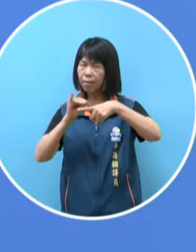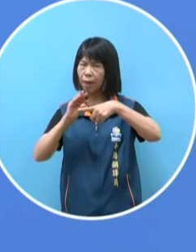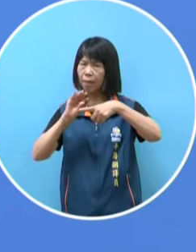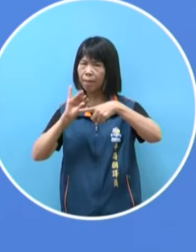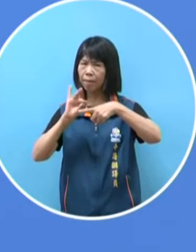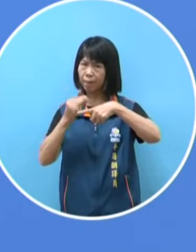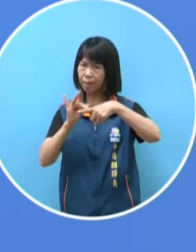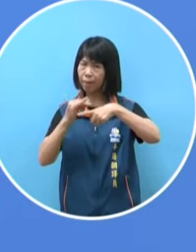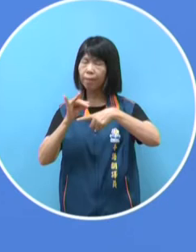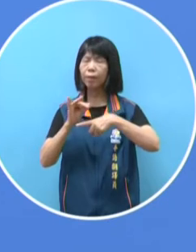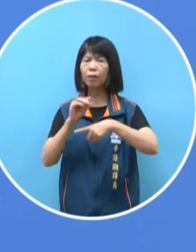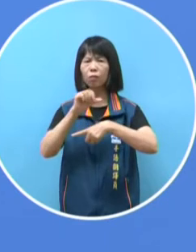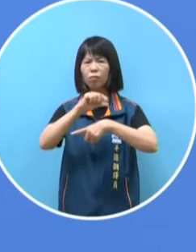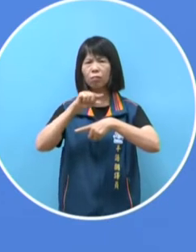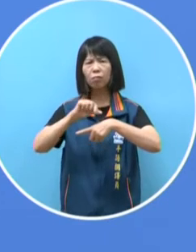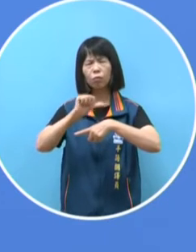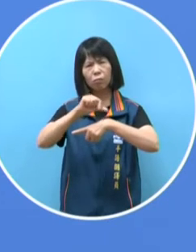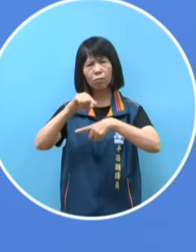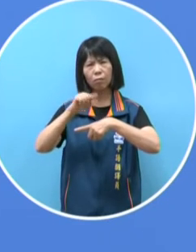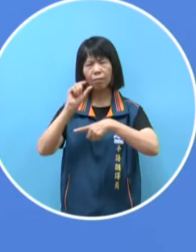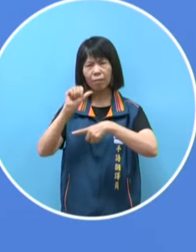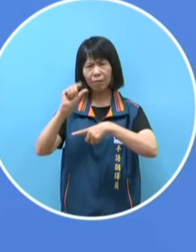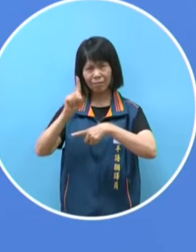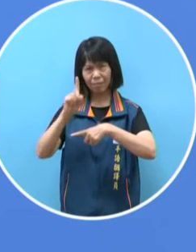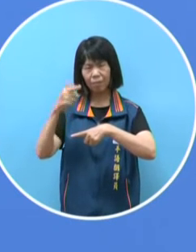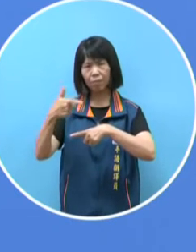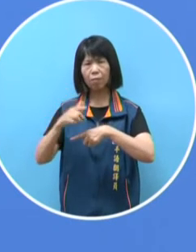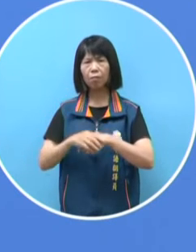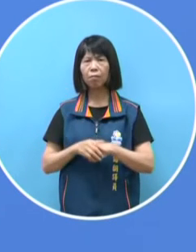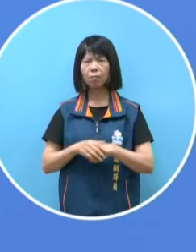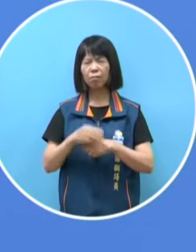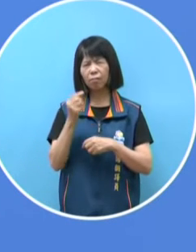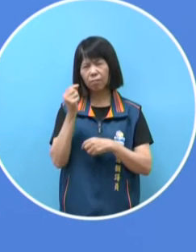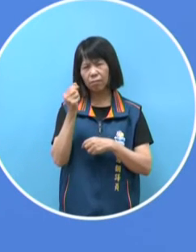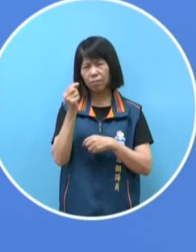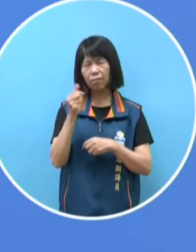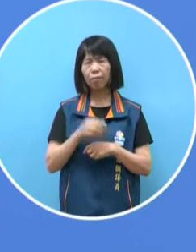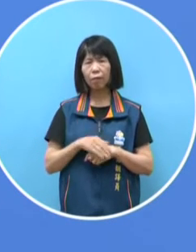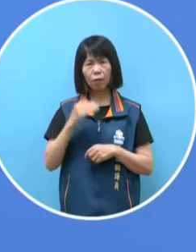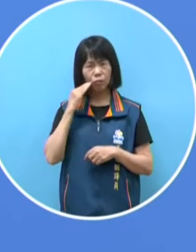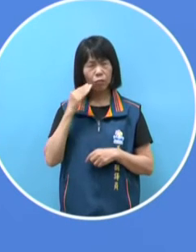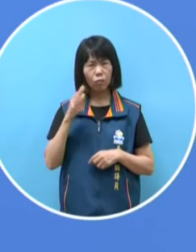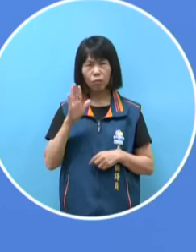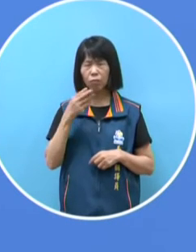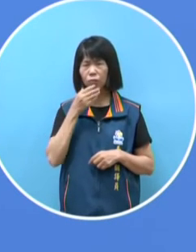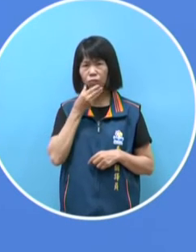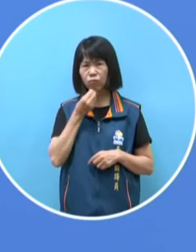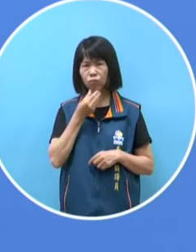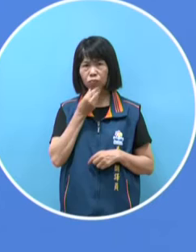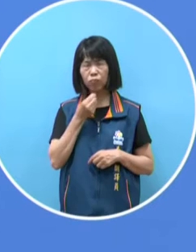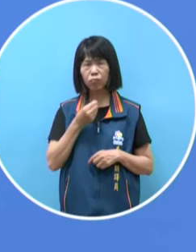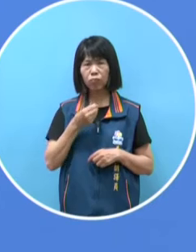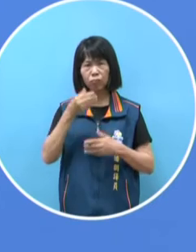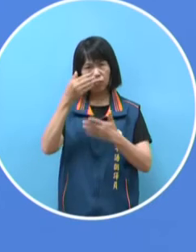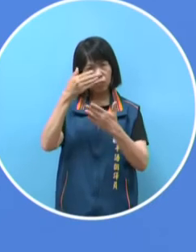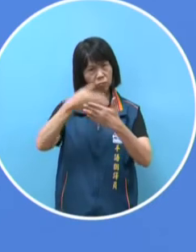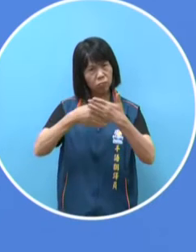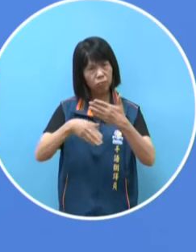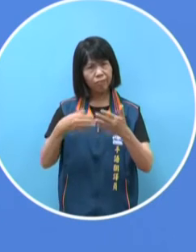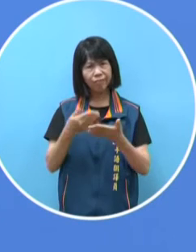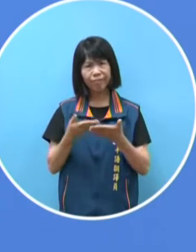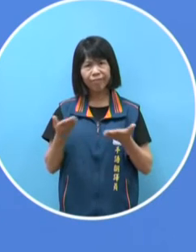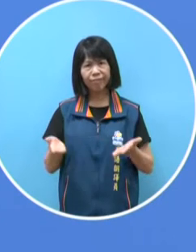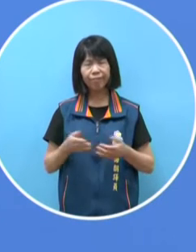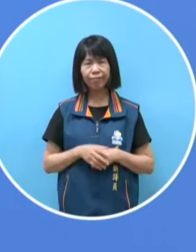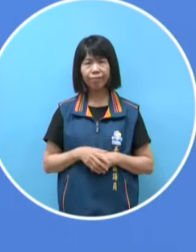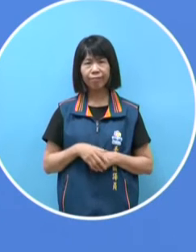10000分之5.16哈，那实际上是非常少。那其实如何降低不舒服的感觉，如何降低这些副作用呢？其实